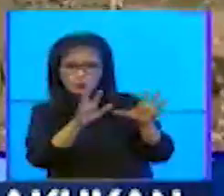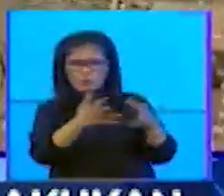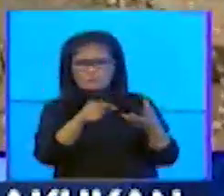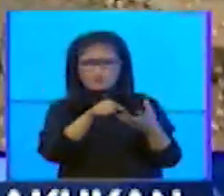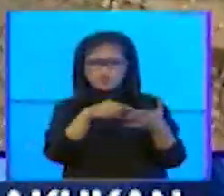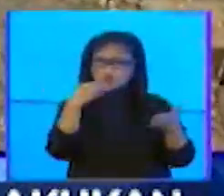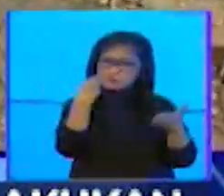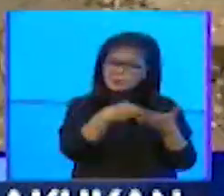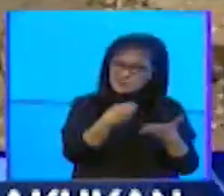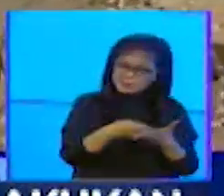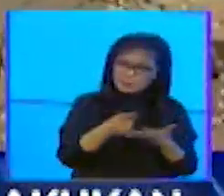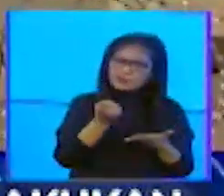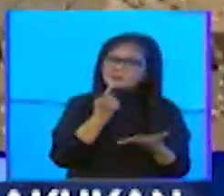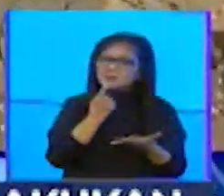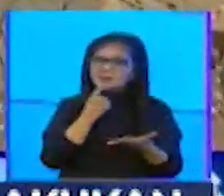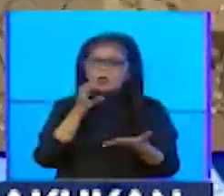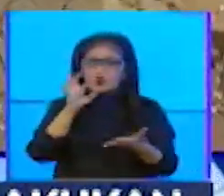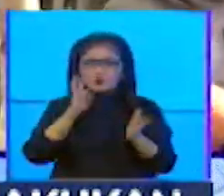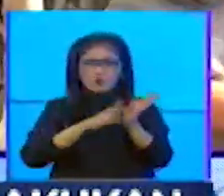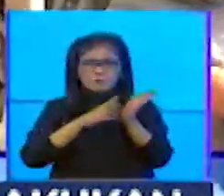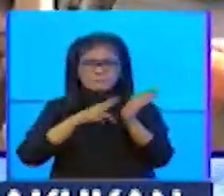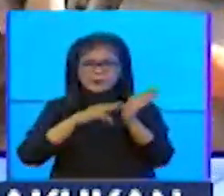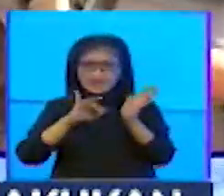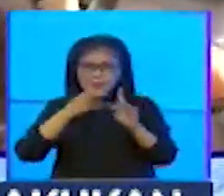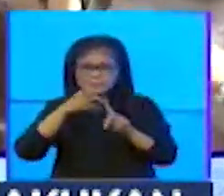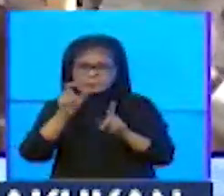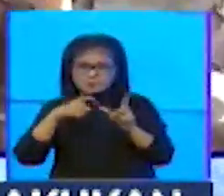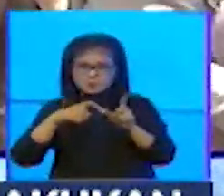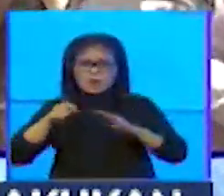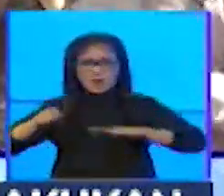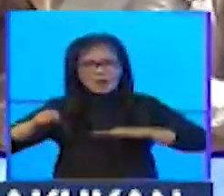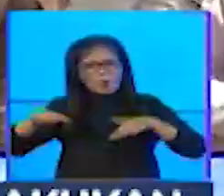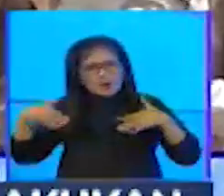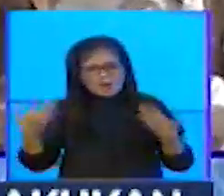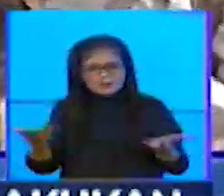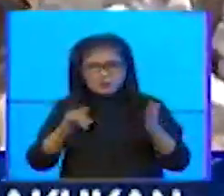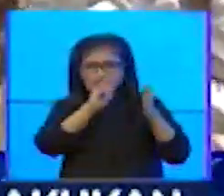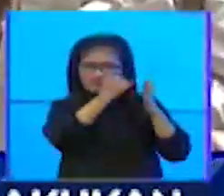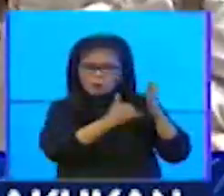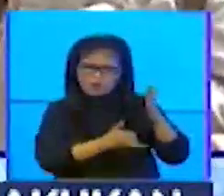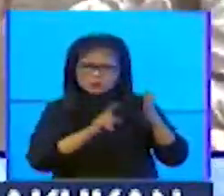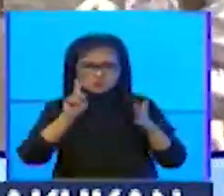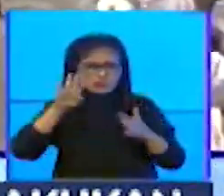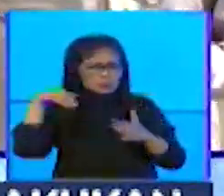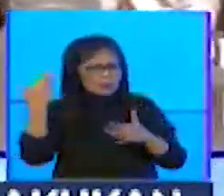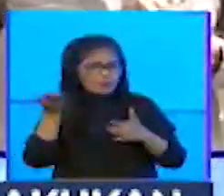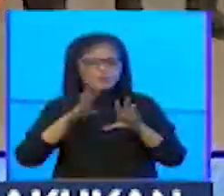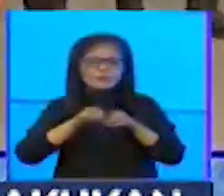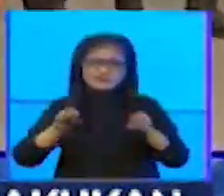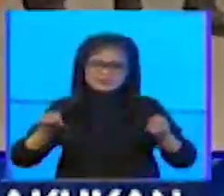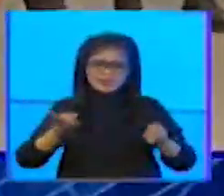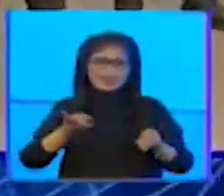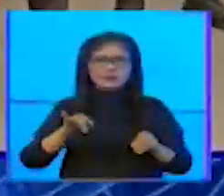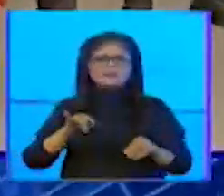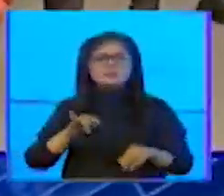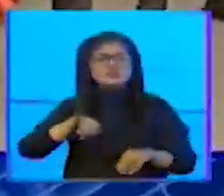itu mengenai Omnibus Law maupun mengenai evaluasi satu tahun dari kinerja Presiden Joko Widodo dan juga Wakil Presiden Ma'ruf Amin. Kembali